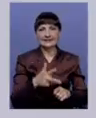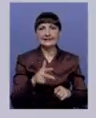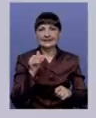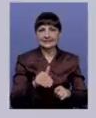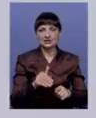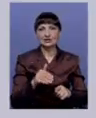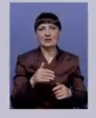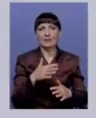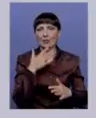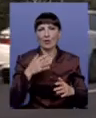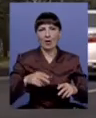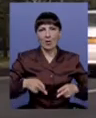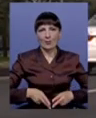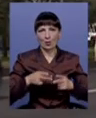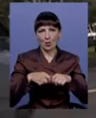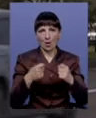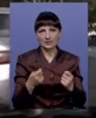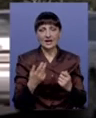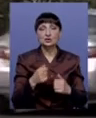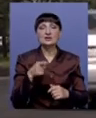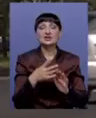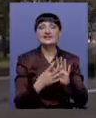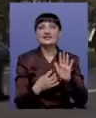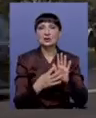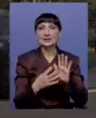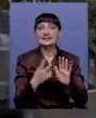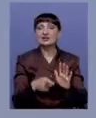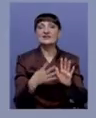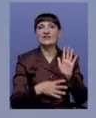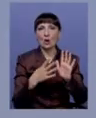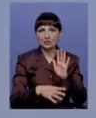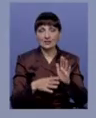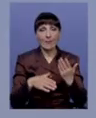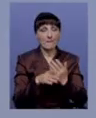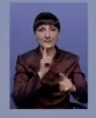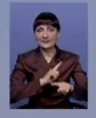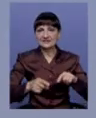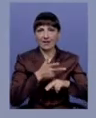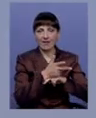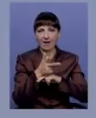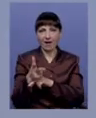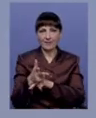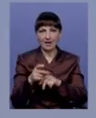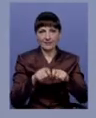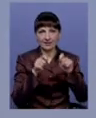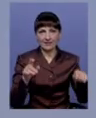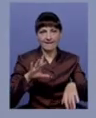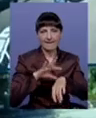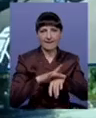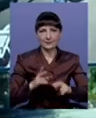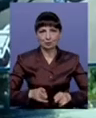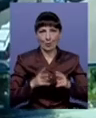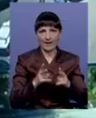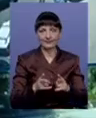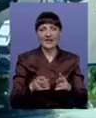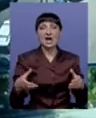3392 уголовных правонарушения. Еще 1090 преступлений помогли раскрыть по горячим следам камеры самого центра оперативного управления.